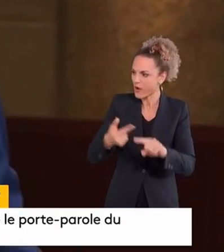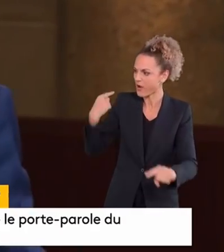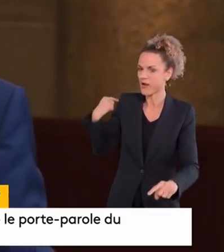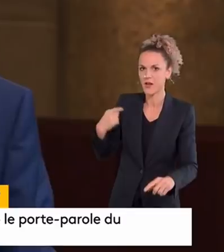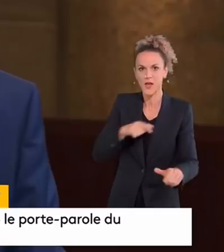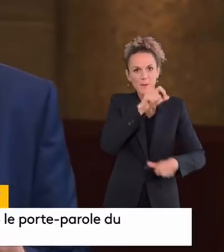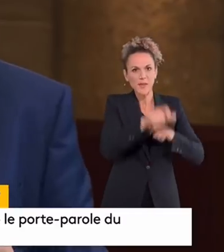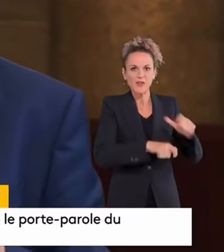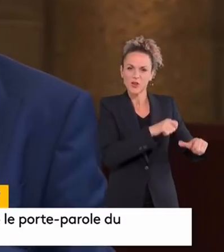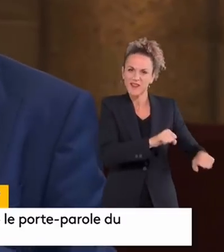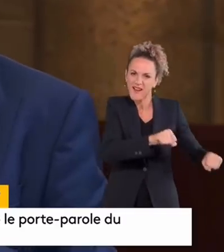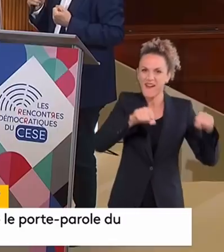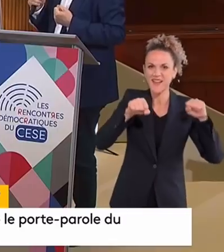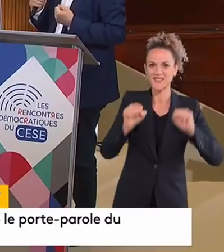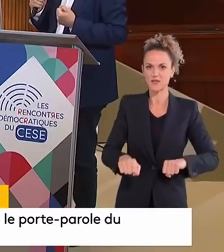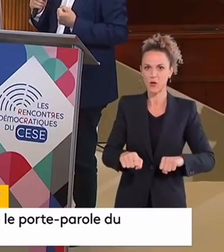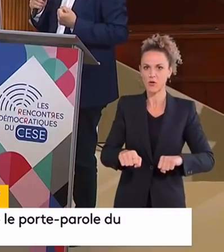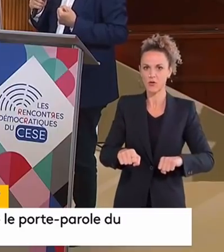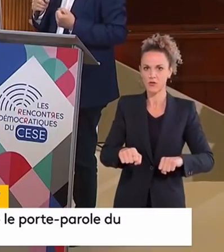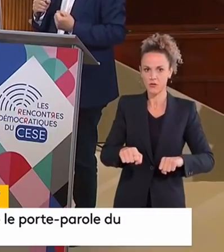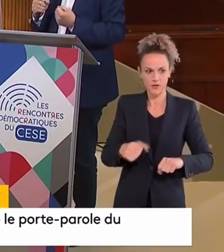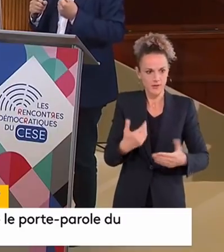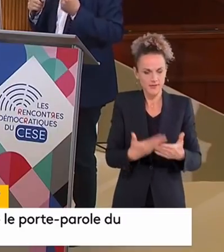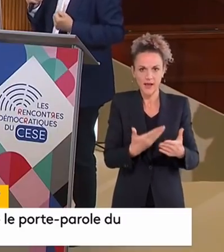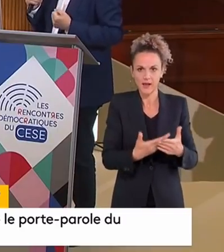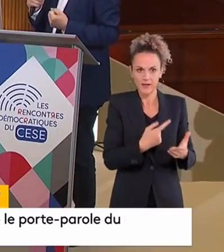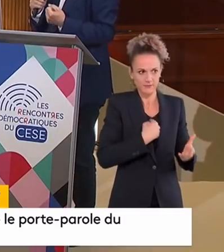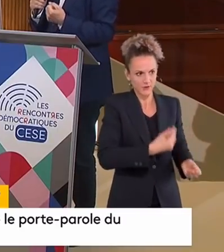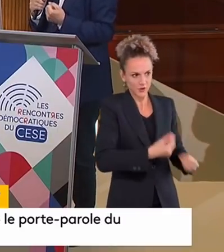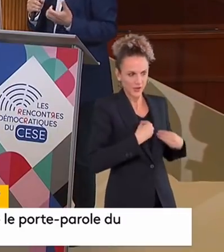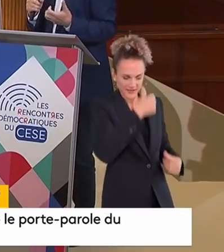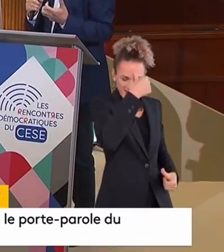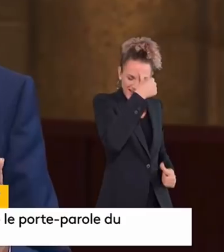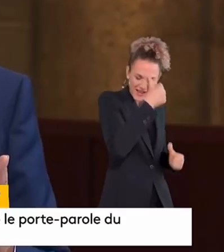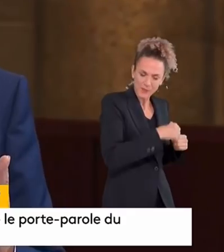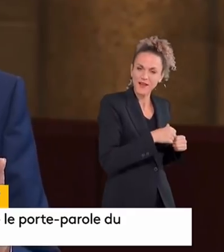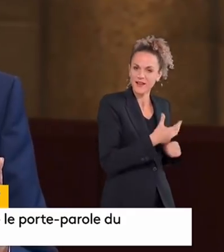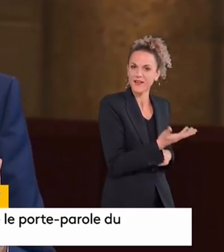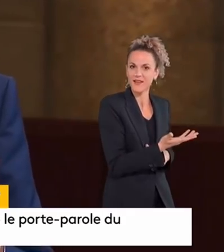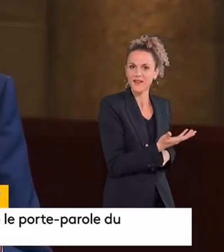résistants, moi, dans mon engagement politique. Et je n'oublierai jamais. Et donc,